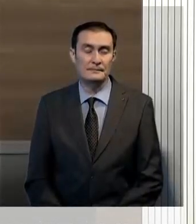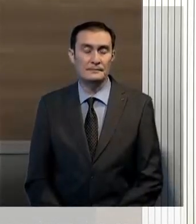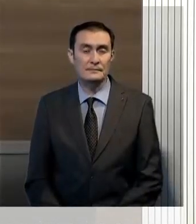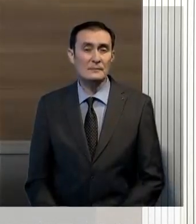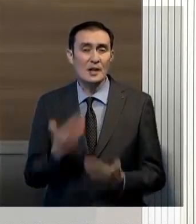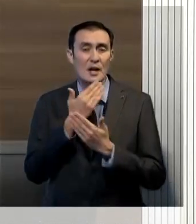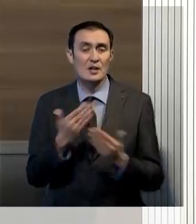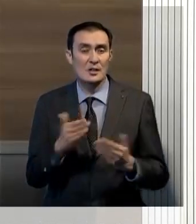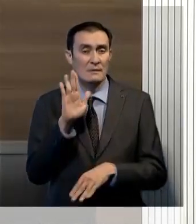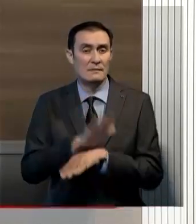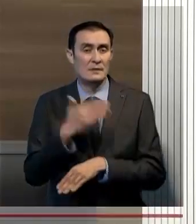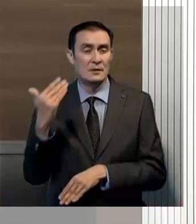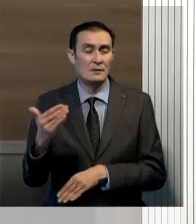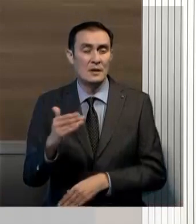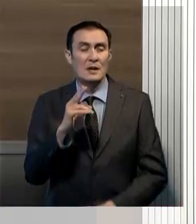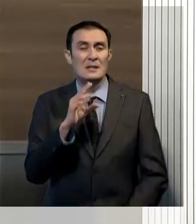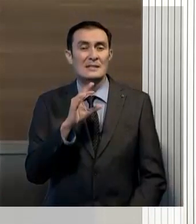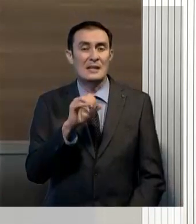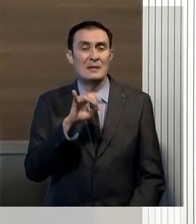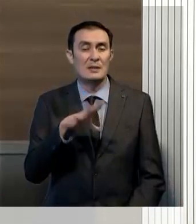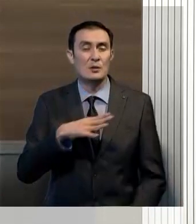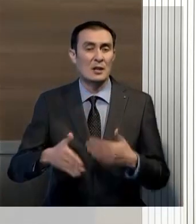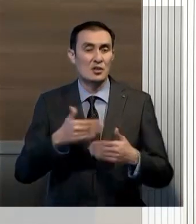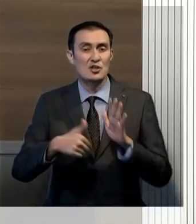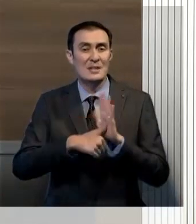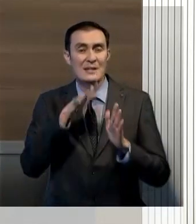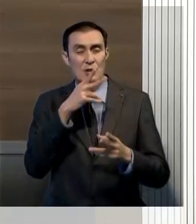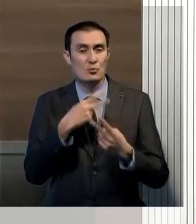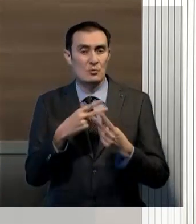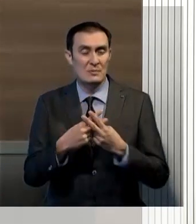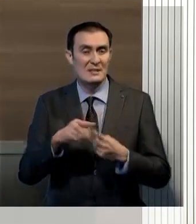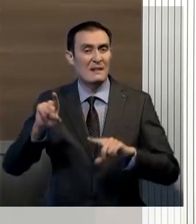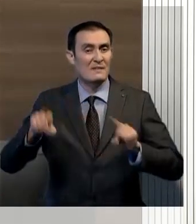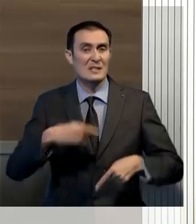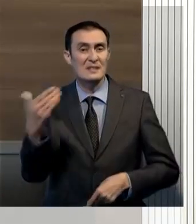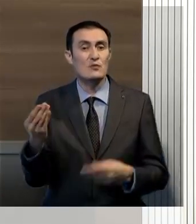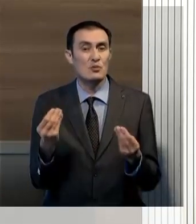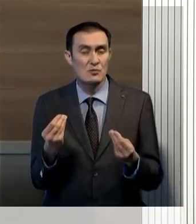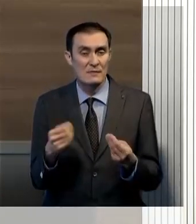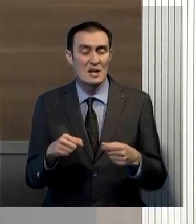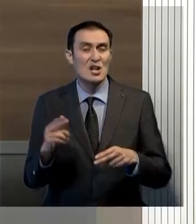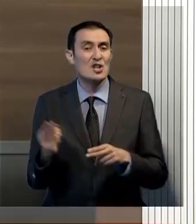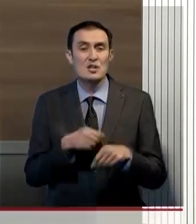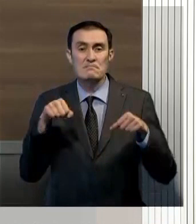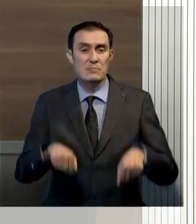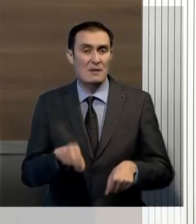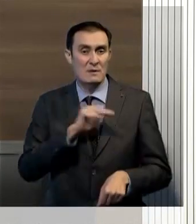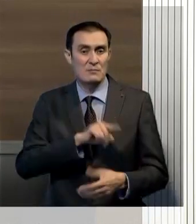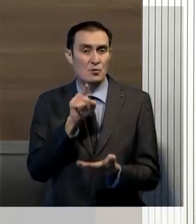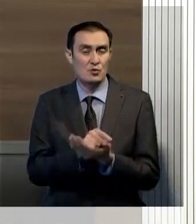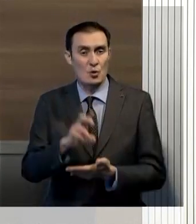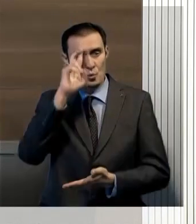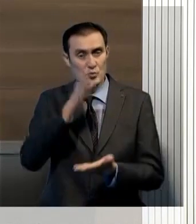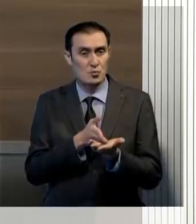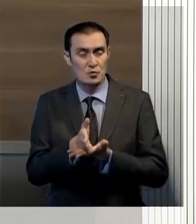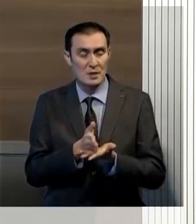Окончательно назначить Сатыбалдыоглу Кайрату наказание в виде 6 лет лишения свободы с конфискацией имущества, с лишением права занимать должности на